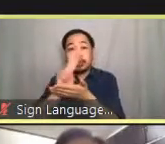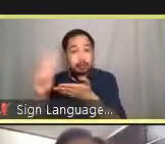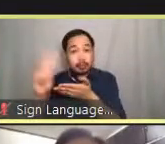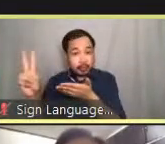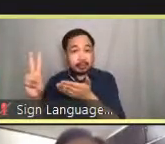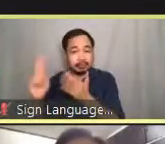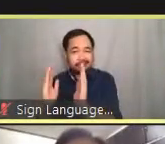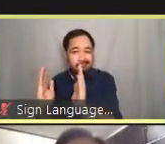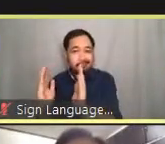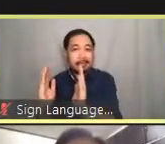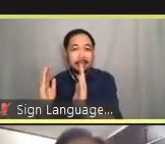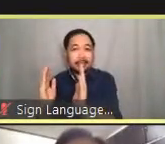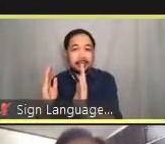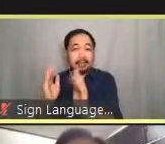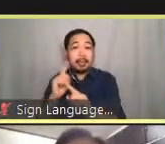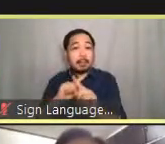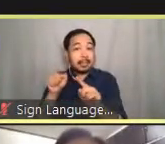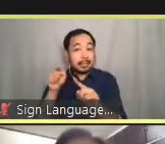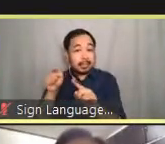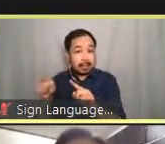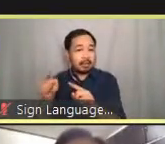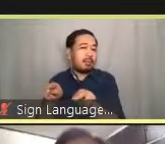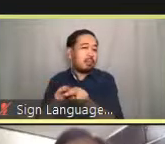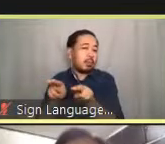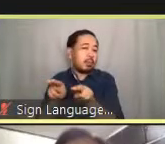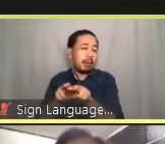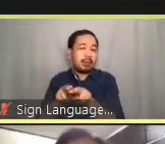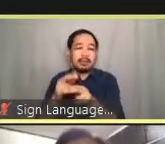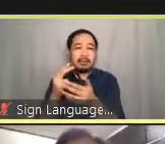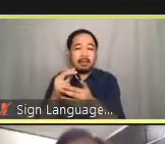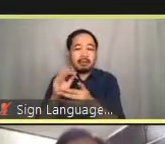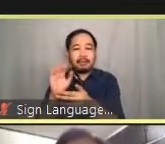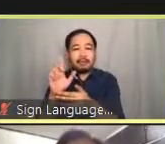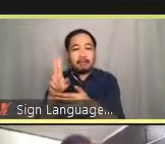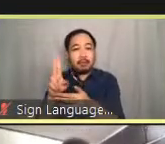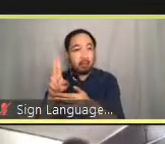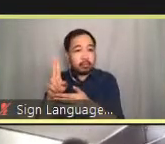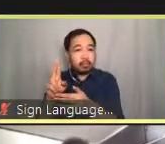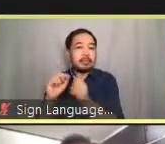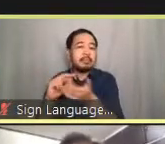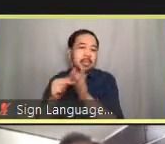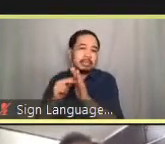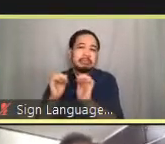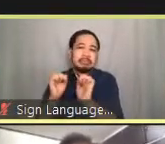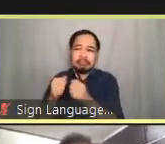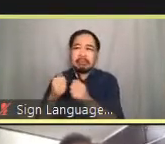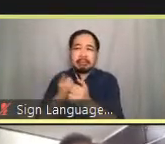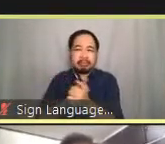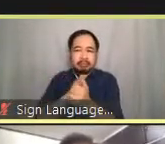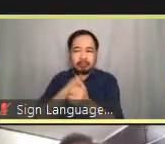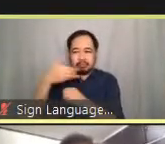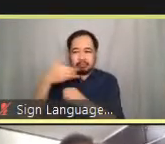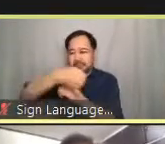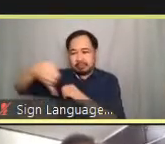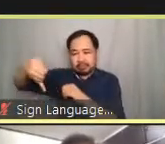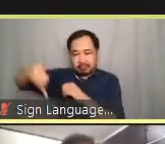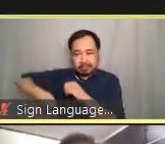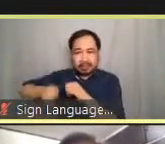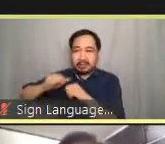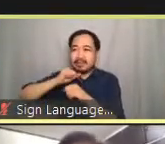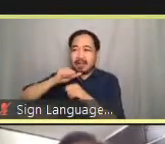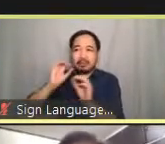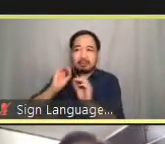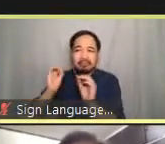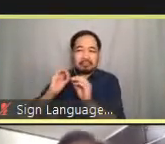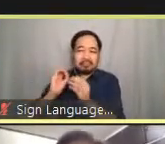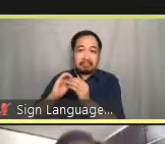problema, yung cold, madali mo lang yan selfie ka. So gagaling ka agad. Usually nag-develop ng